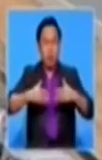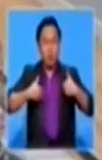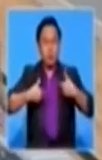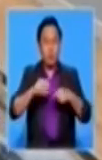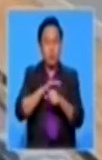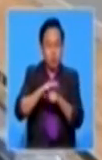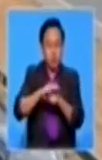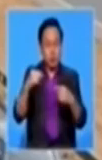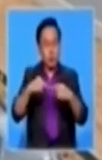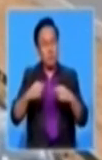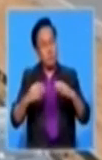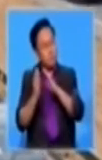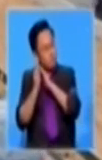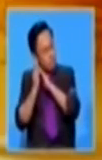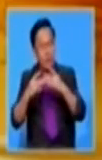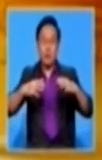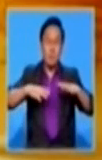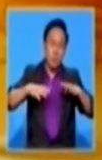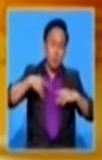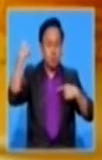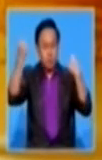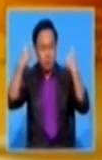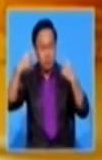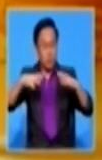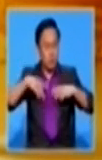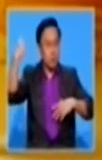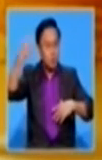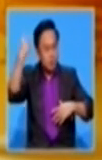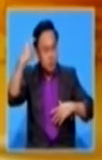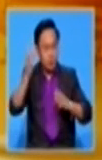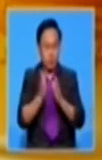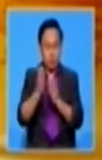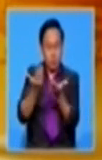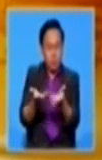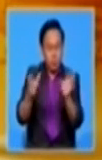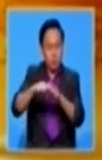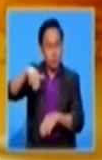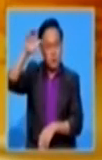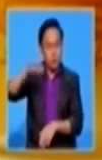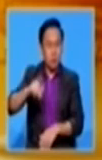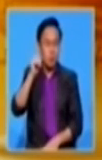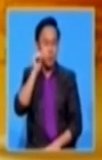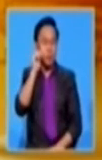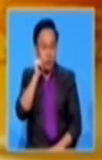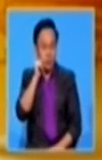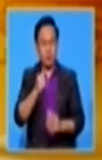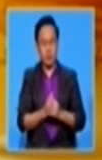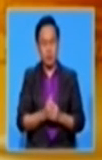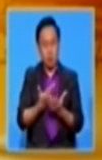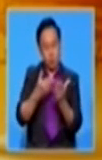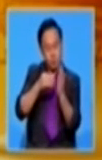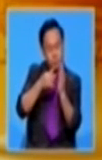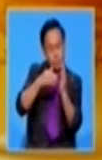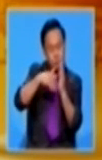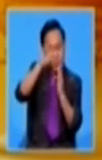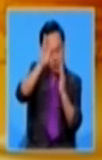ชื่นก่อนจะทิ้งท้ายนะครับว่าตนเองก็คงไม่ได้ไปไหนปีหน้าก็จะให้ของขวัญกับตัวเองเหมือนกันจะพูดให้น้อยลงห